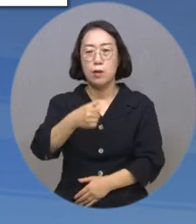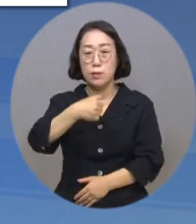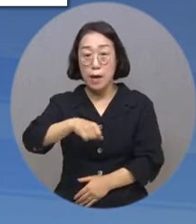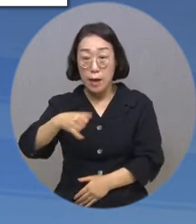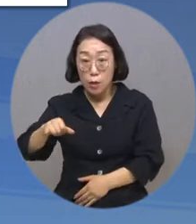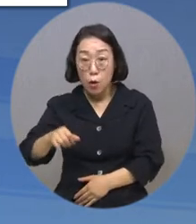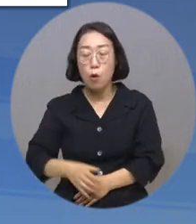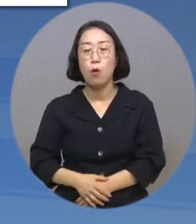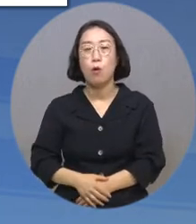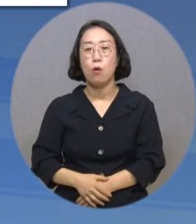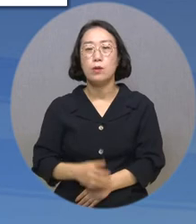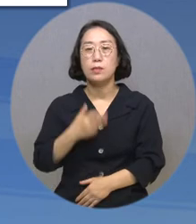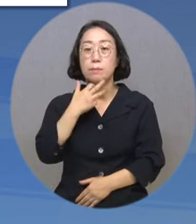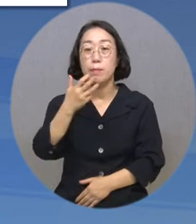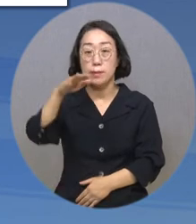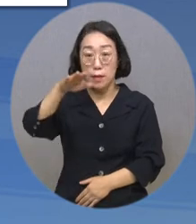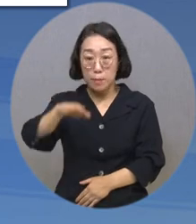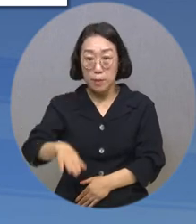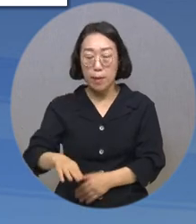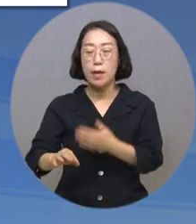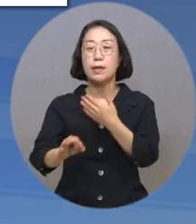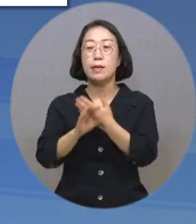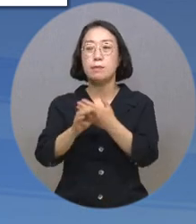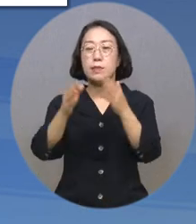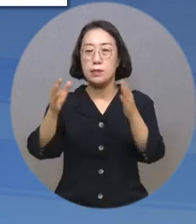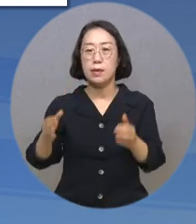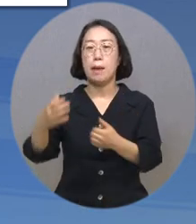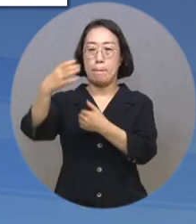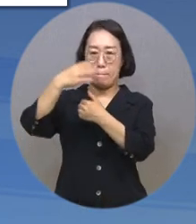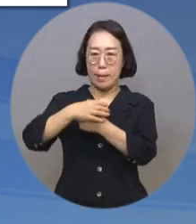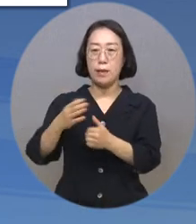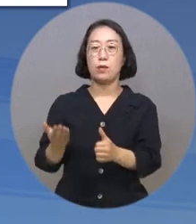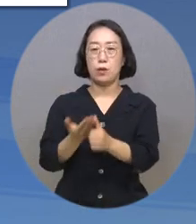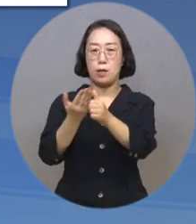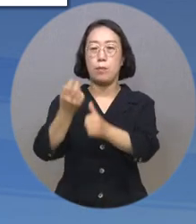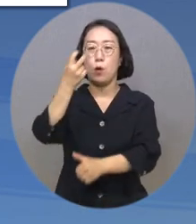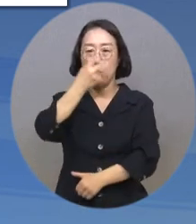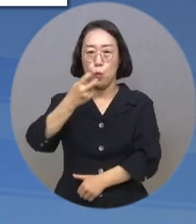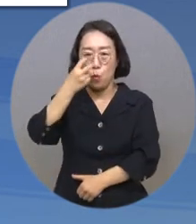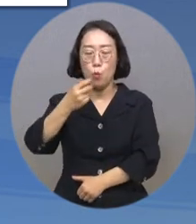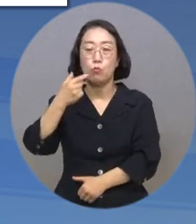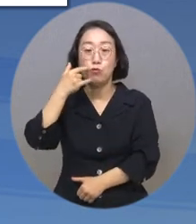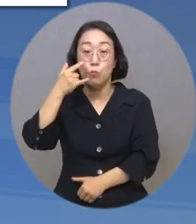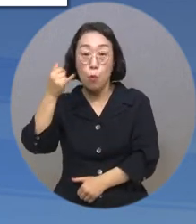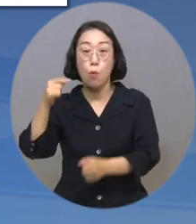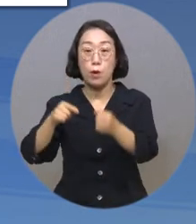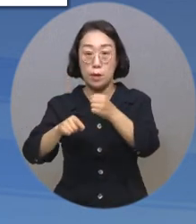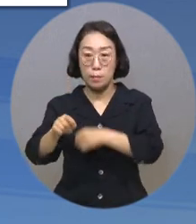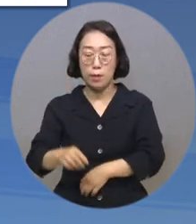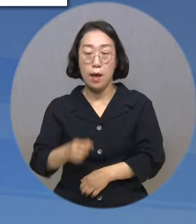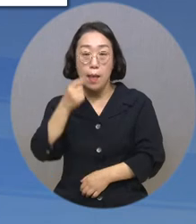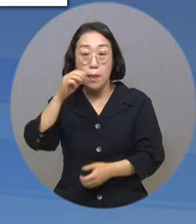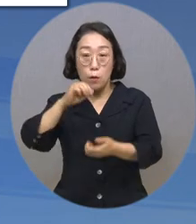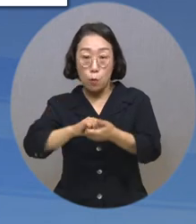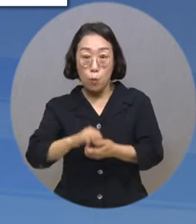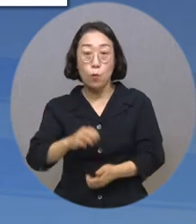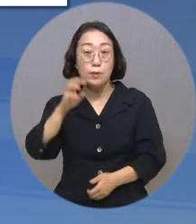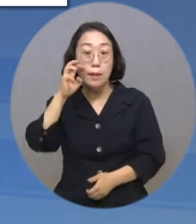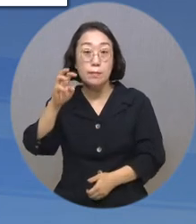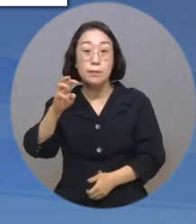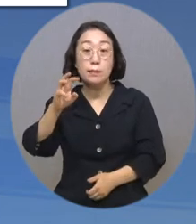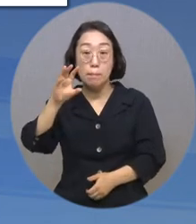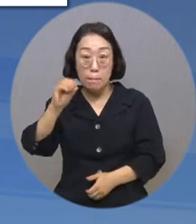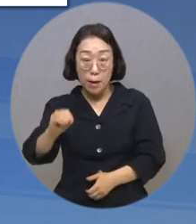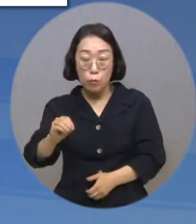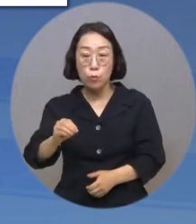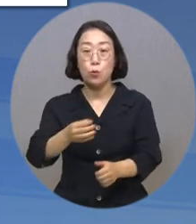미만 아동을 일정 기간 양육하는 일을 맡습니다. 시는 위탁 가정에 매월 30만 원의 아동 양육 보조금을